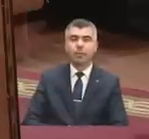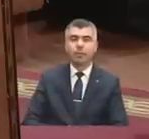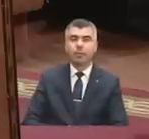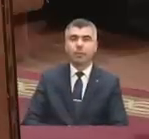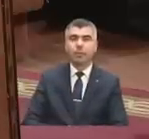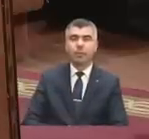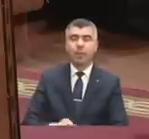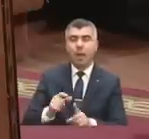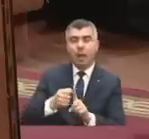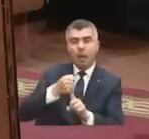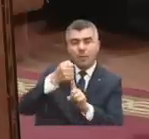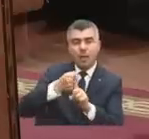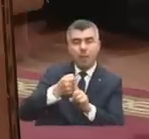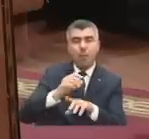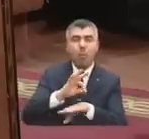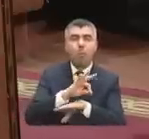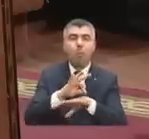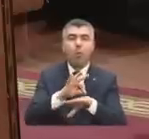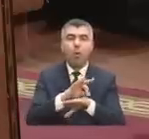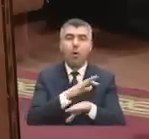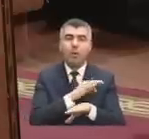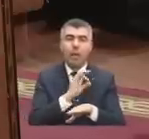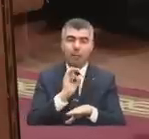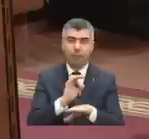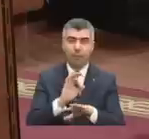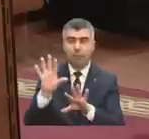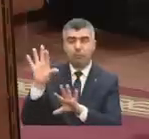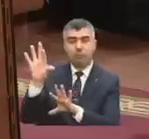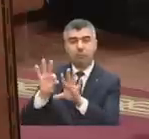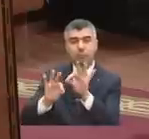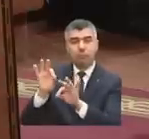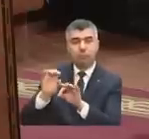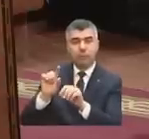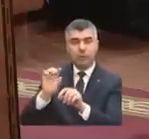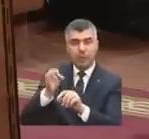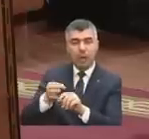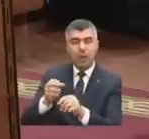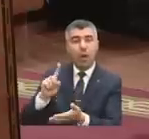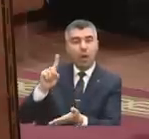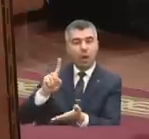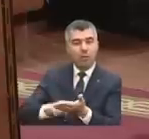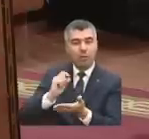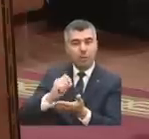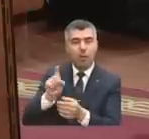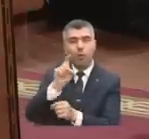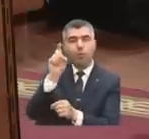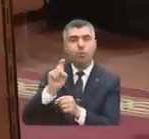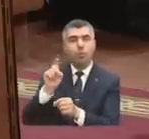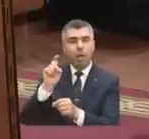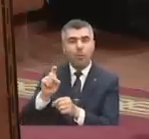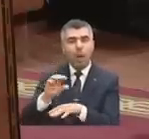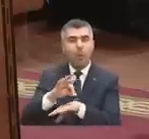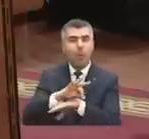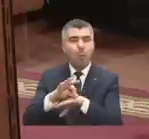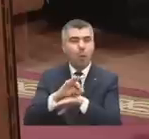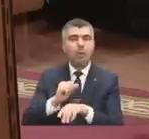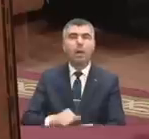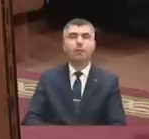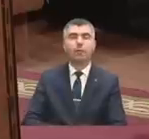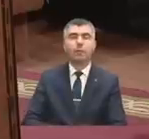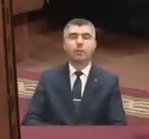العمل على التوظيف الكيفي الذي ياخذ بعين الاعتبار الحاجيات الحقيقيه للجماعه الترابيه من موارد البشريه